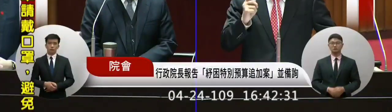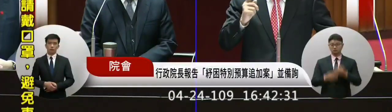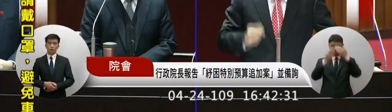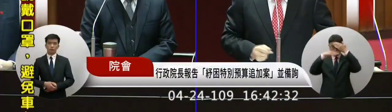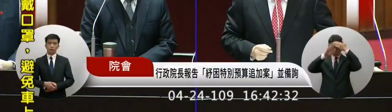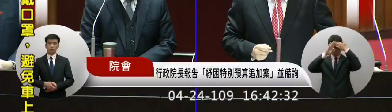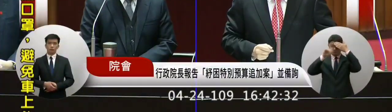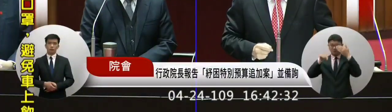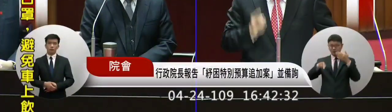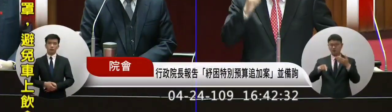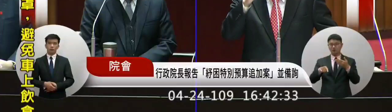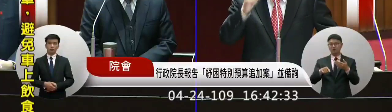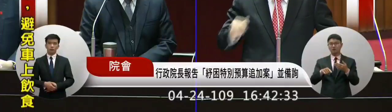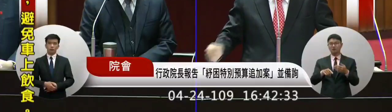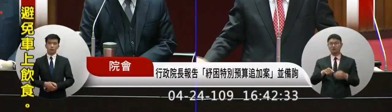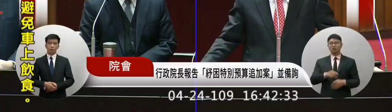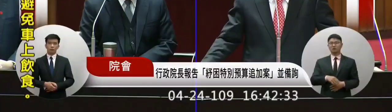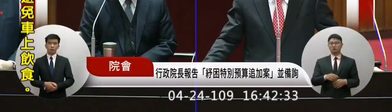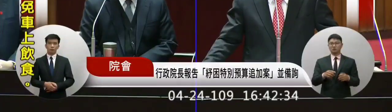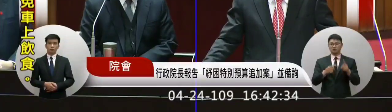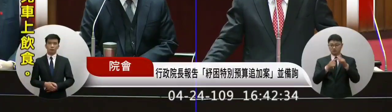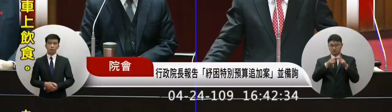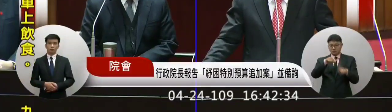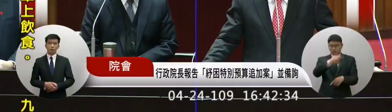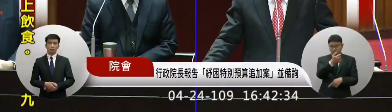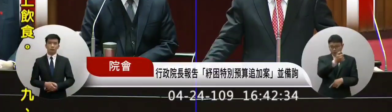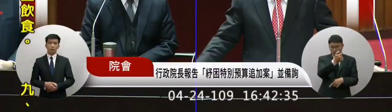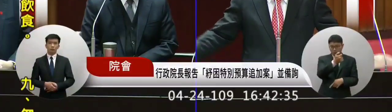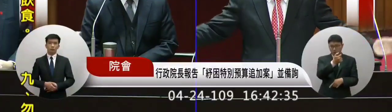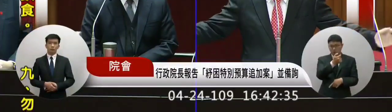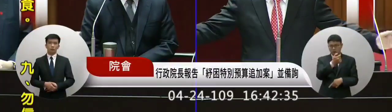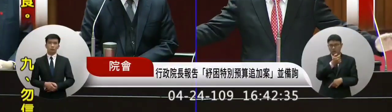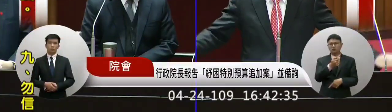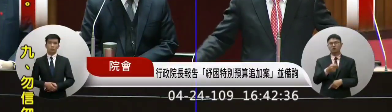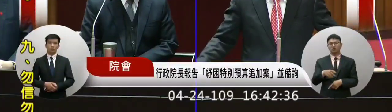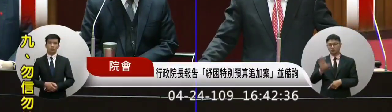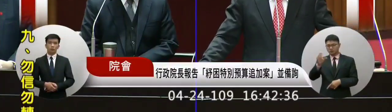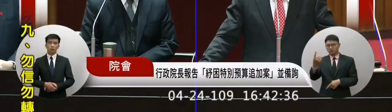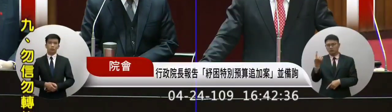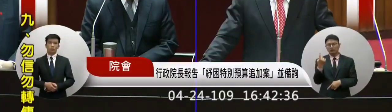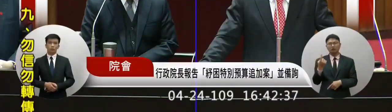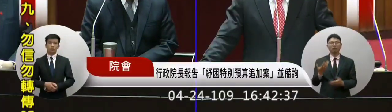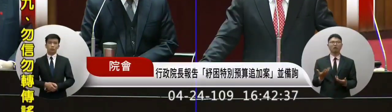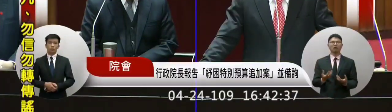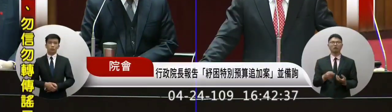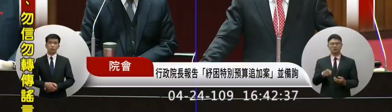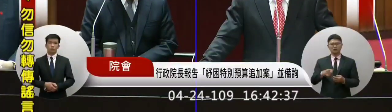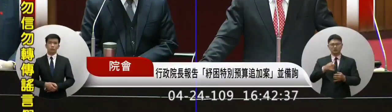度150个人才共用一间厕所，这种的生活环境，